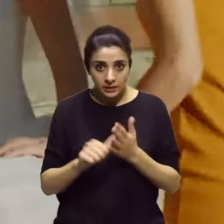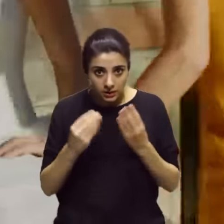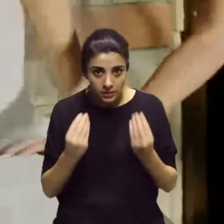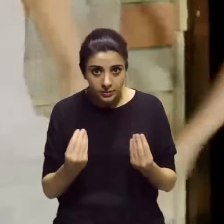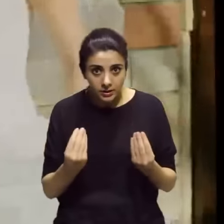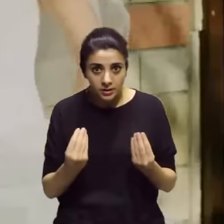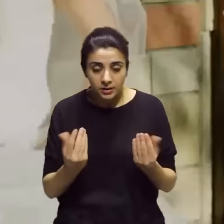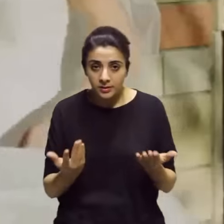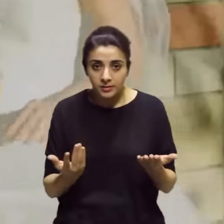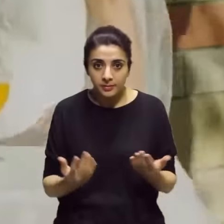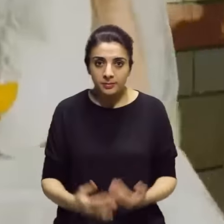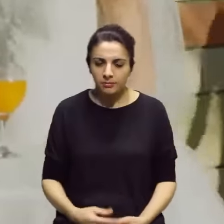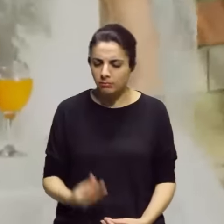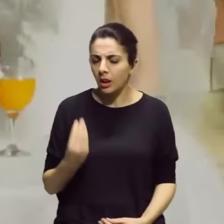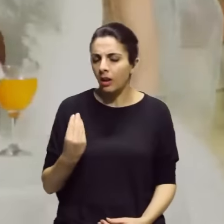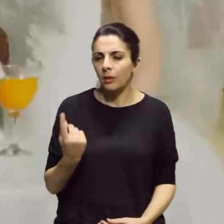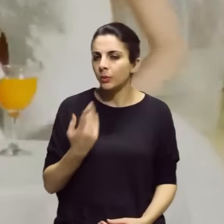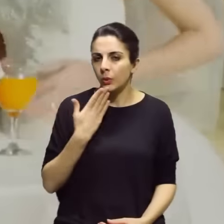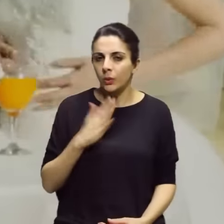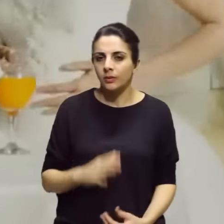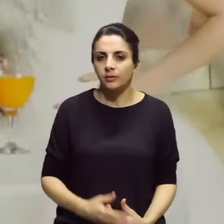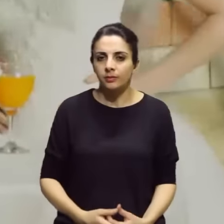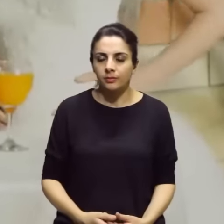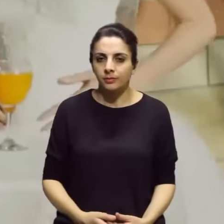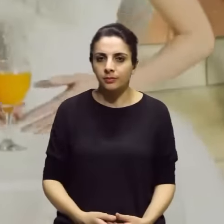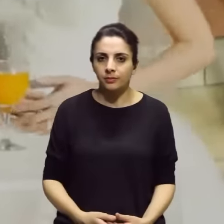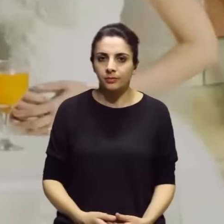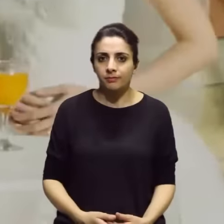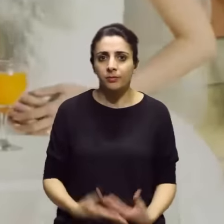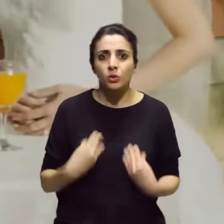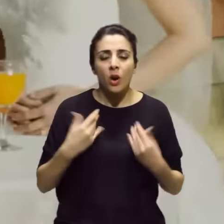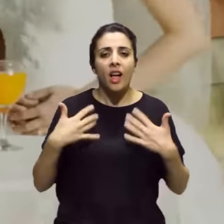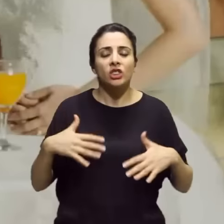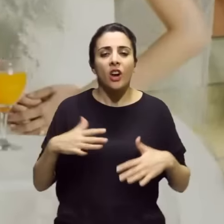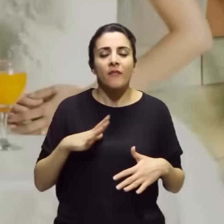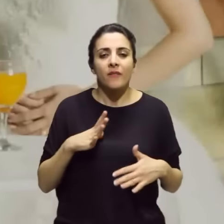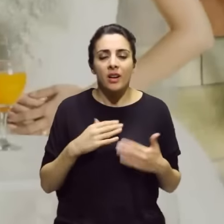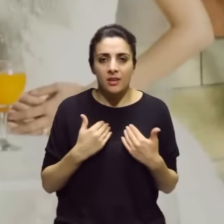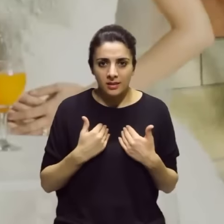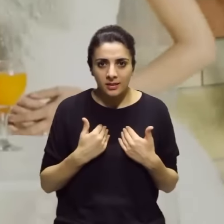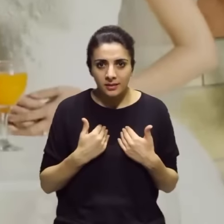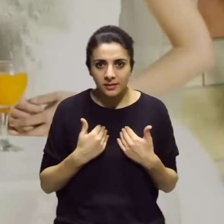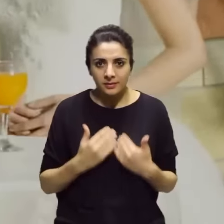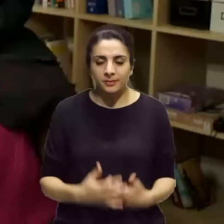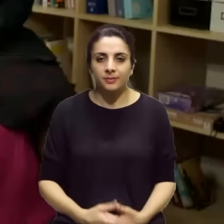mı? Yolunda. Yolunda. Öyle heyecanlıyım ki.